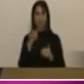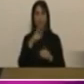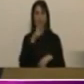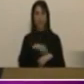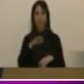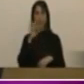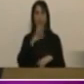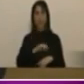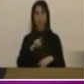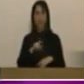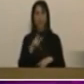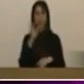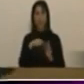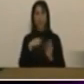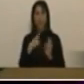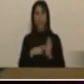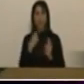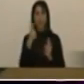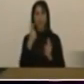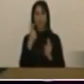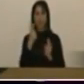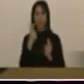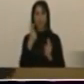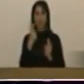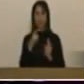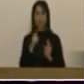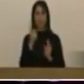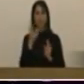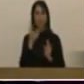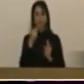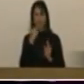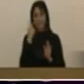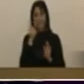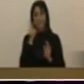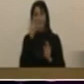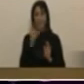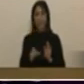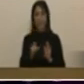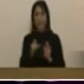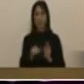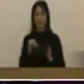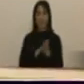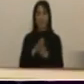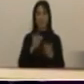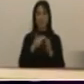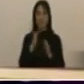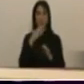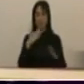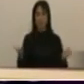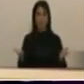შემოვედით და ვიბრძვით შიგნით. ხო, რაც შეეხება ჩვენს მონაწილეობა არ მონაწილეობას, იქნა ეს ახსნილი კარგად,